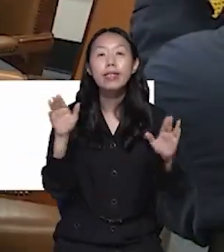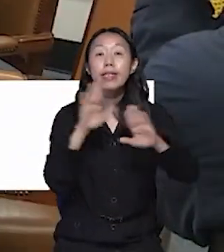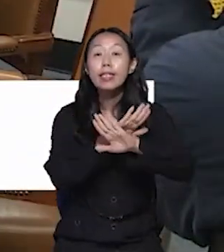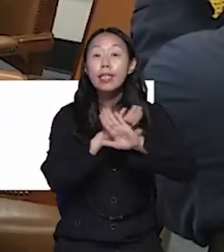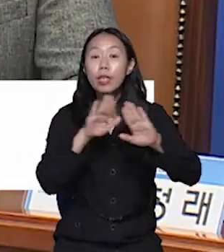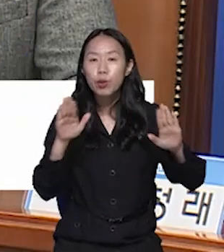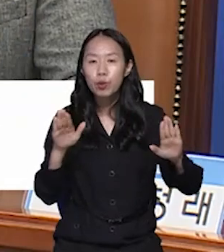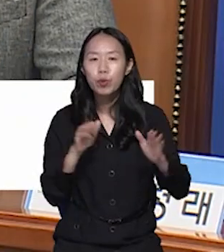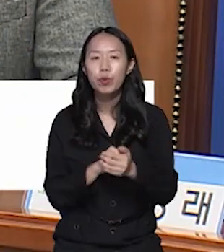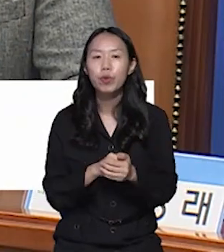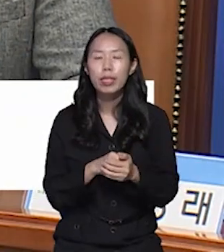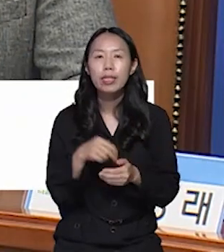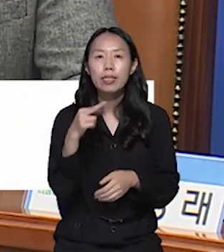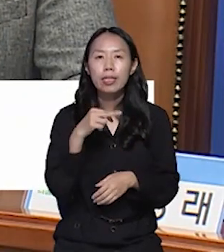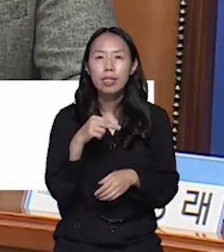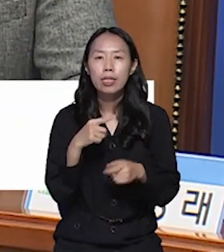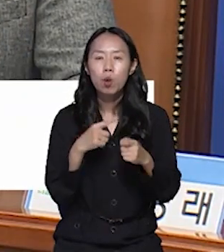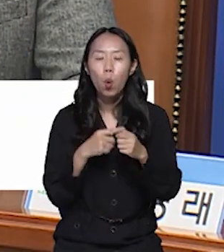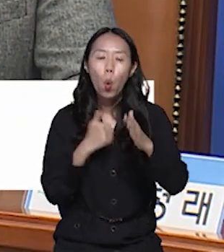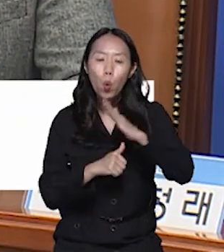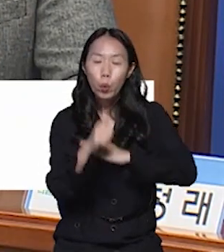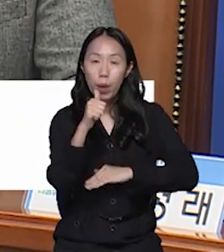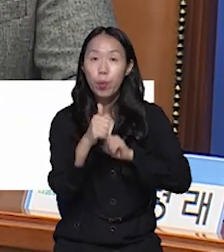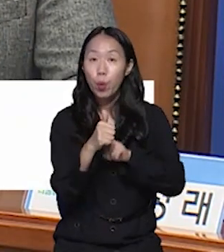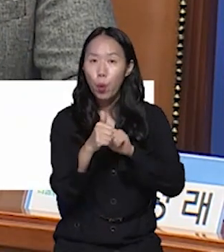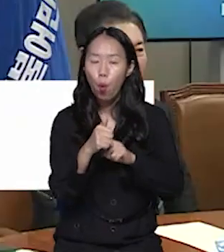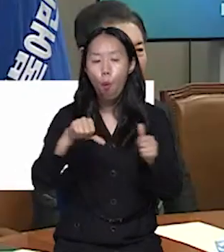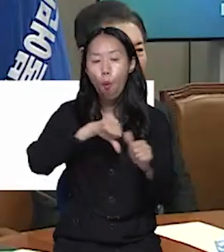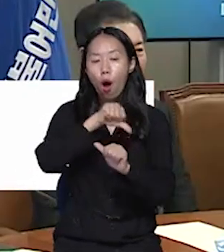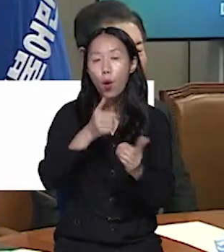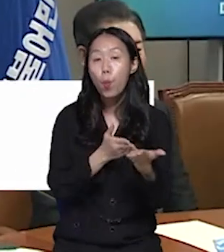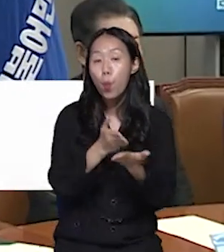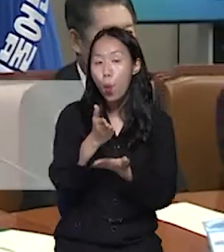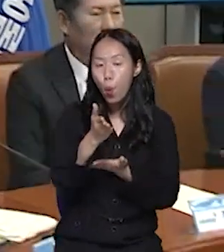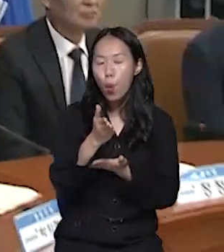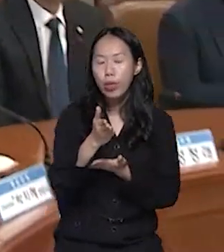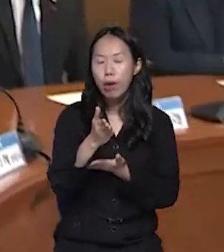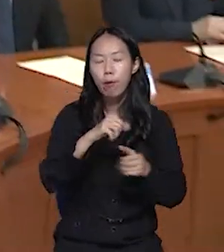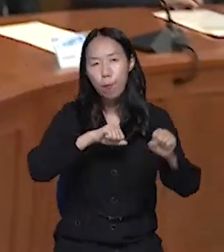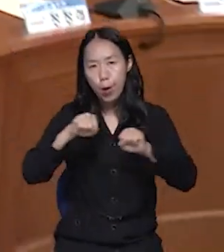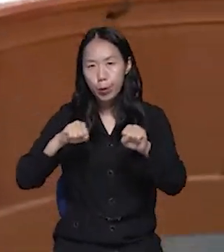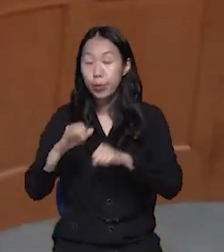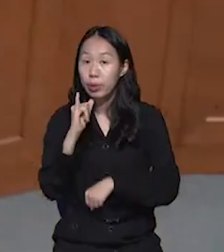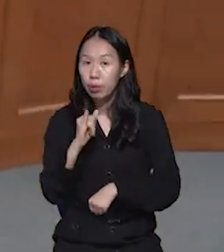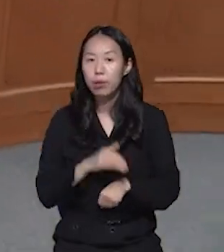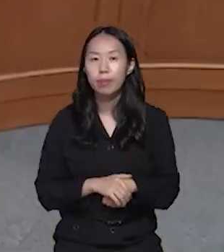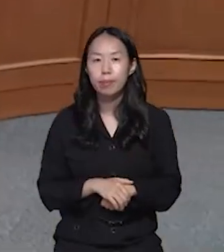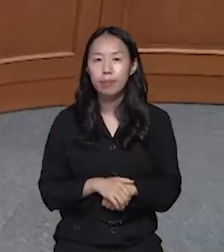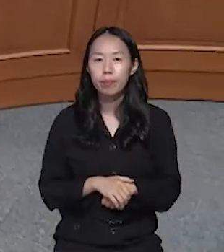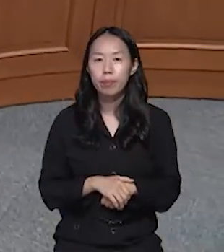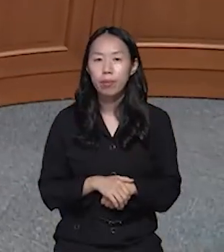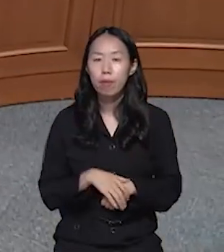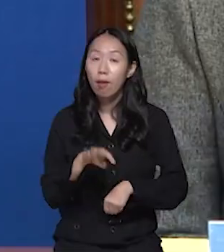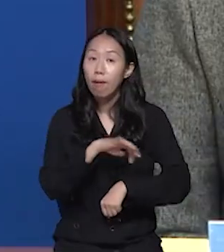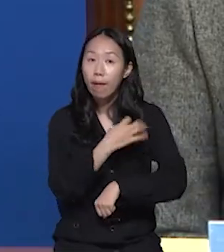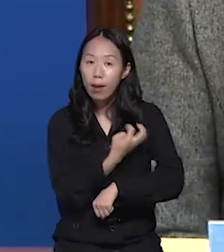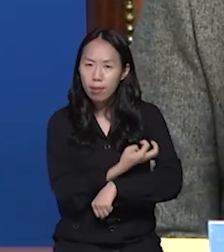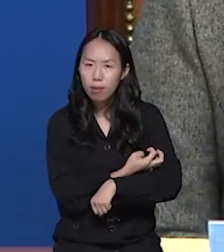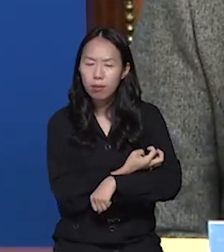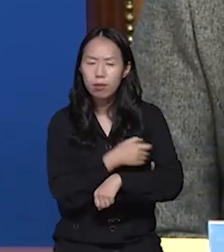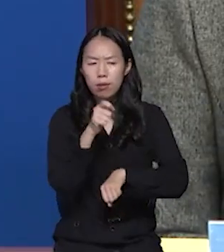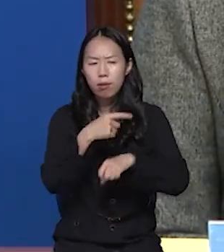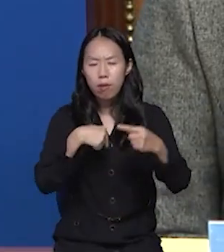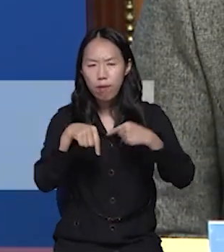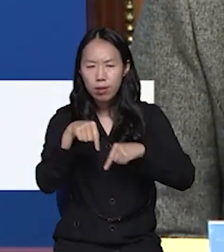사단법인 플랜 1.5의 공동대표로 환경분야 공익 활동을 펼쳐왔습니다 에너지 정책도